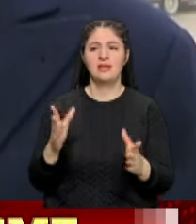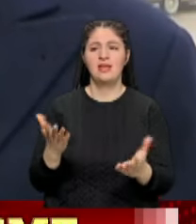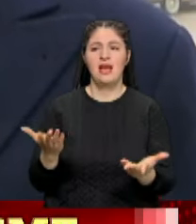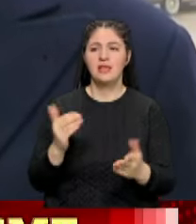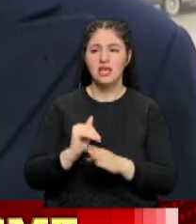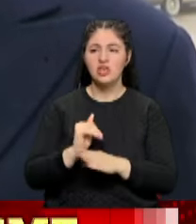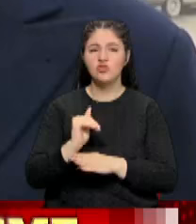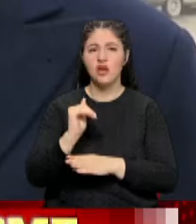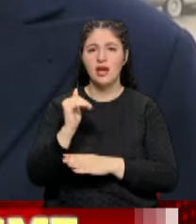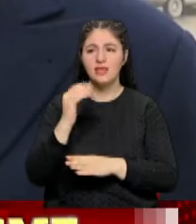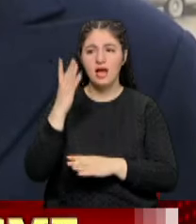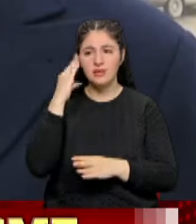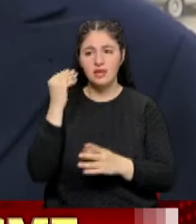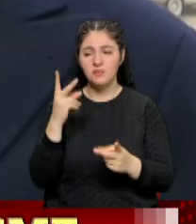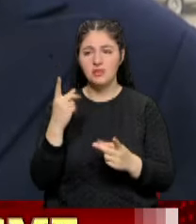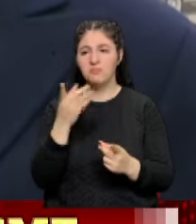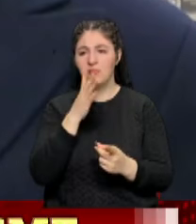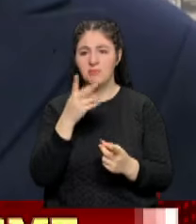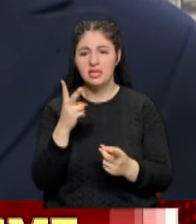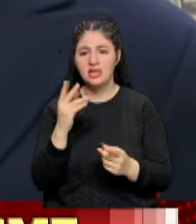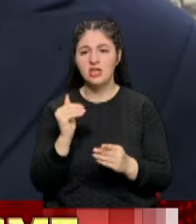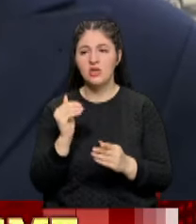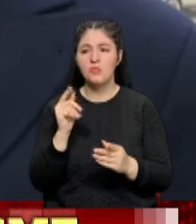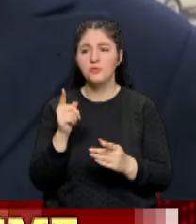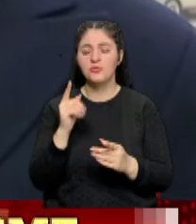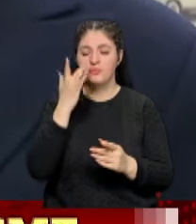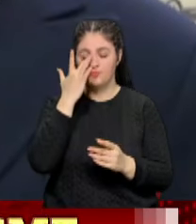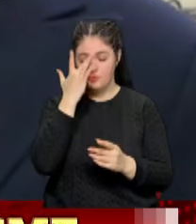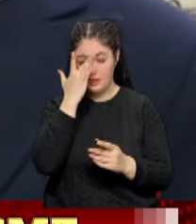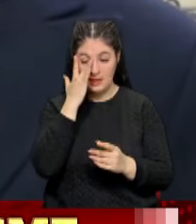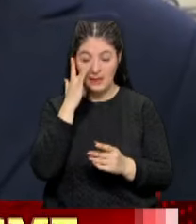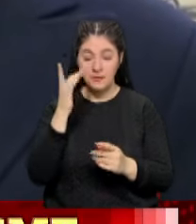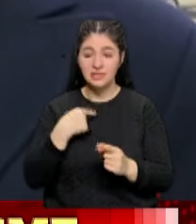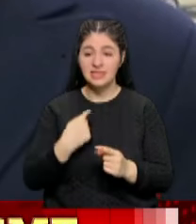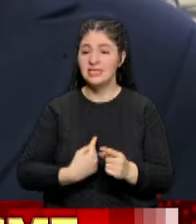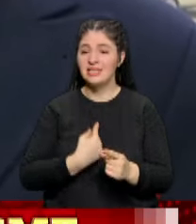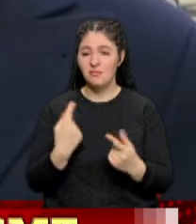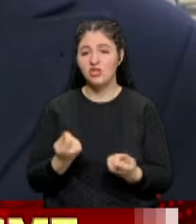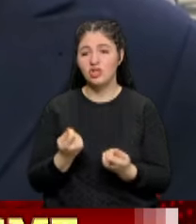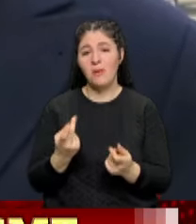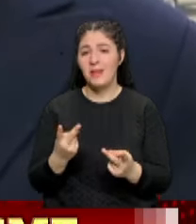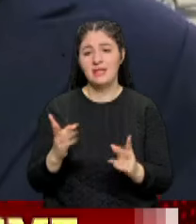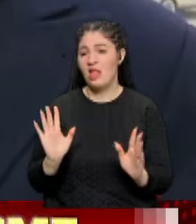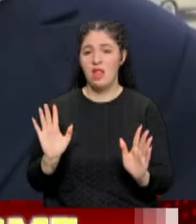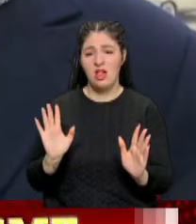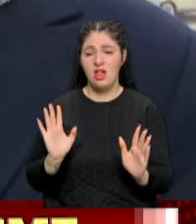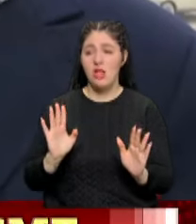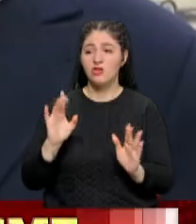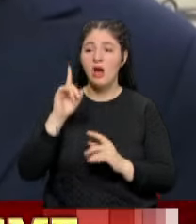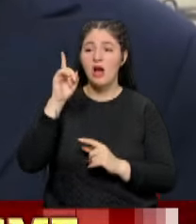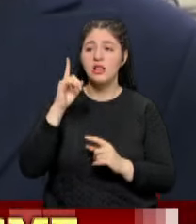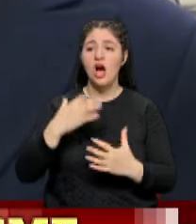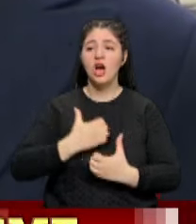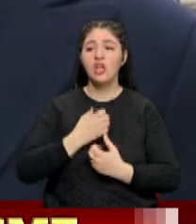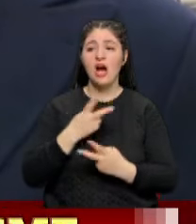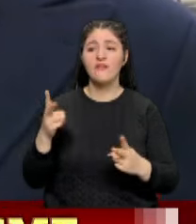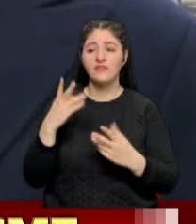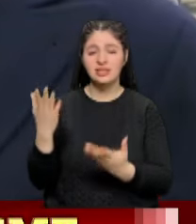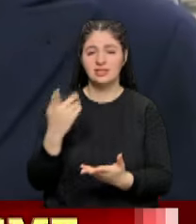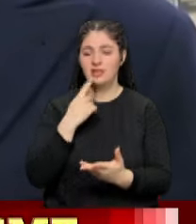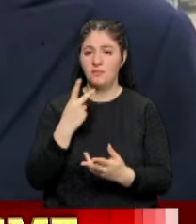yani. Yaşayan anlayabilir, bilebilir. Bunu biz hissetmeye çalışabiliriz ve Allah acılarını